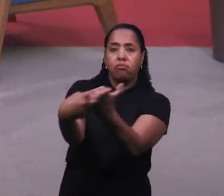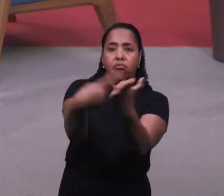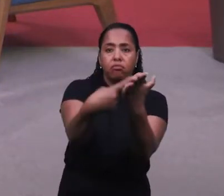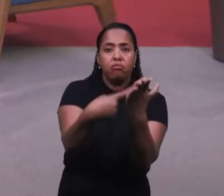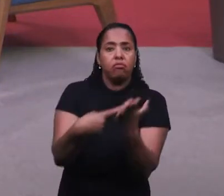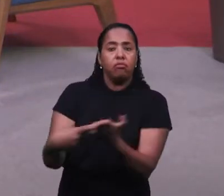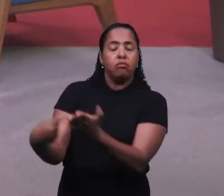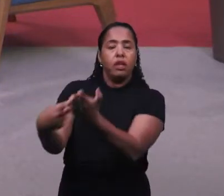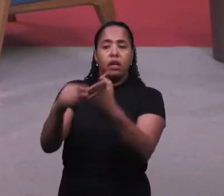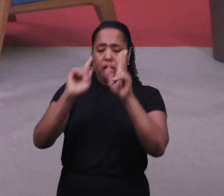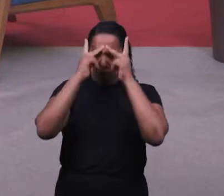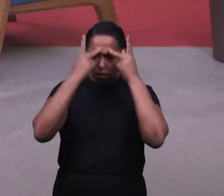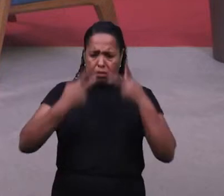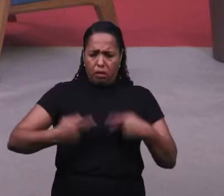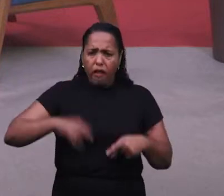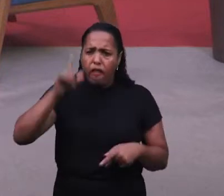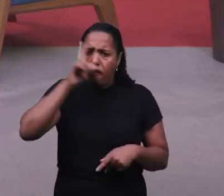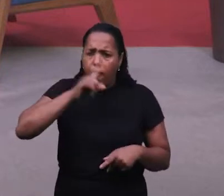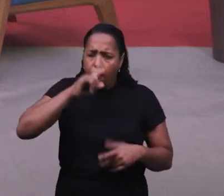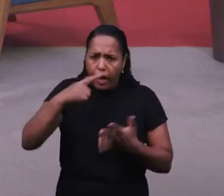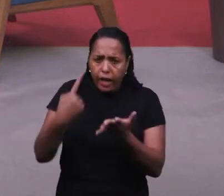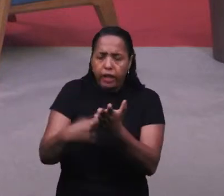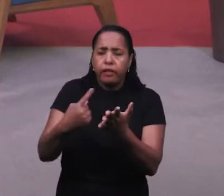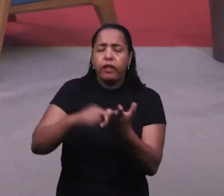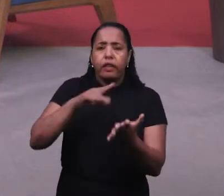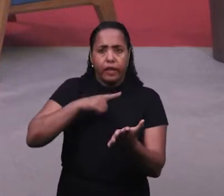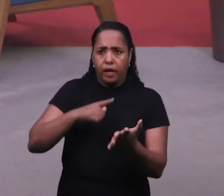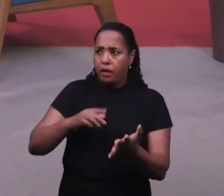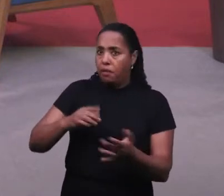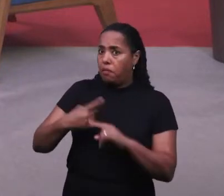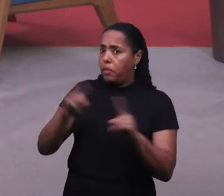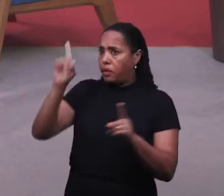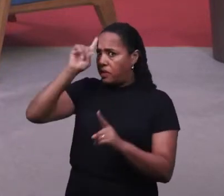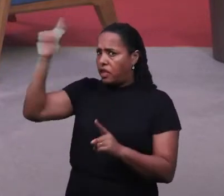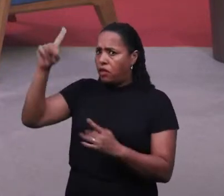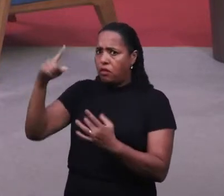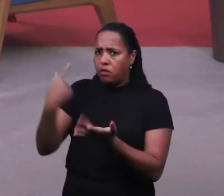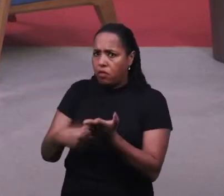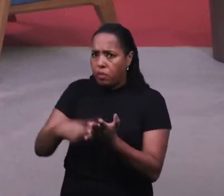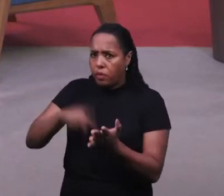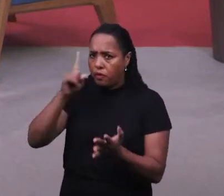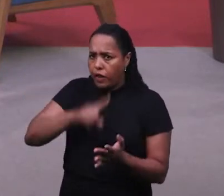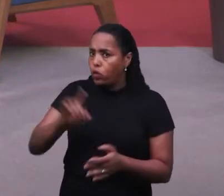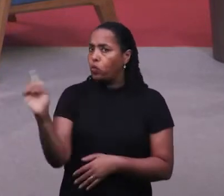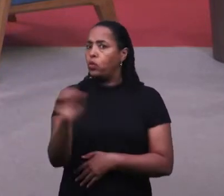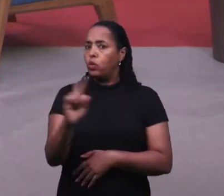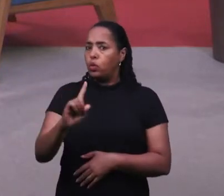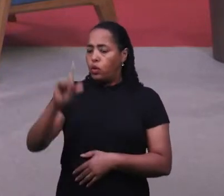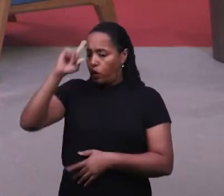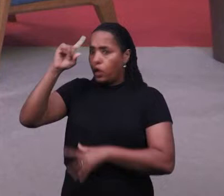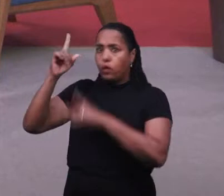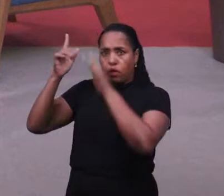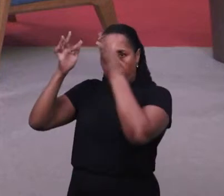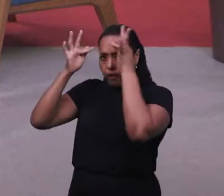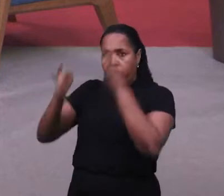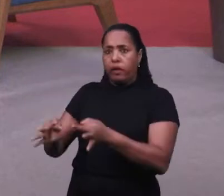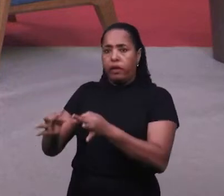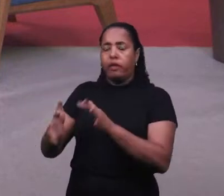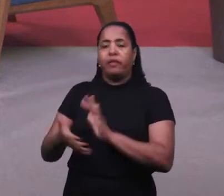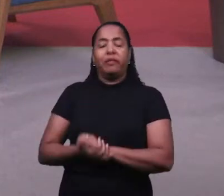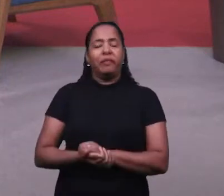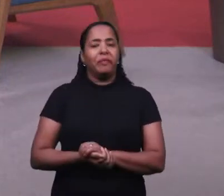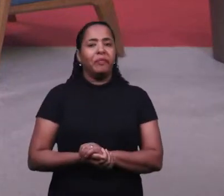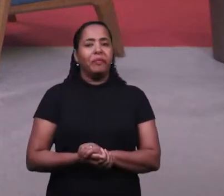nous, n'est-ce pas? L'être humain, il peut faillir dans son engagement, mais Dieu ne faillit pas, il est fidèle. Quelle